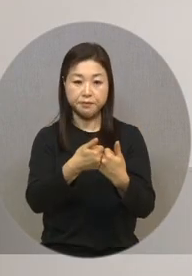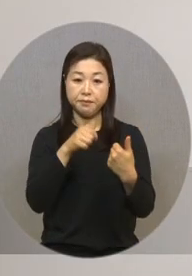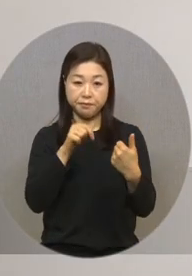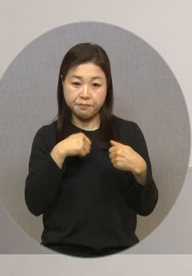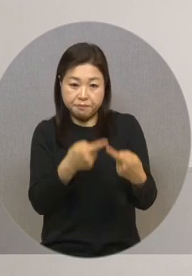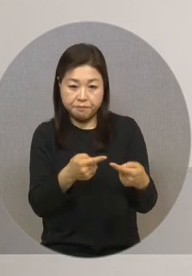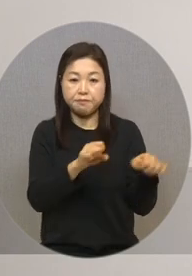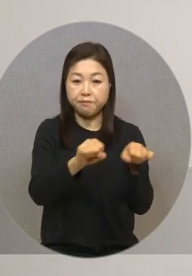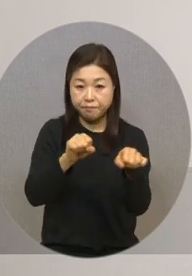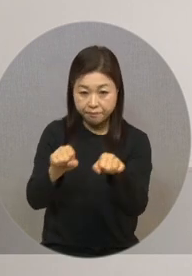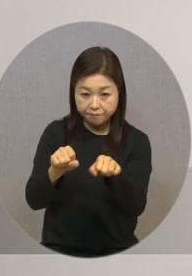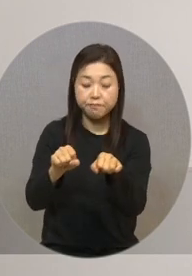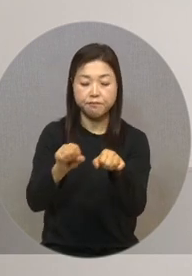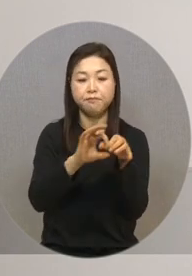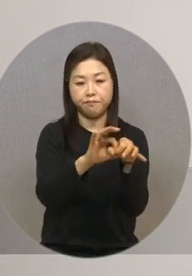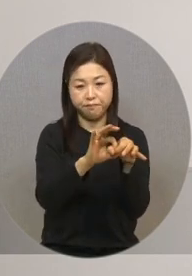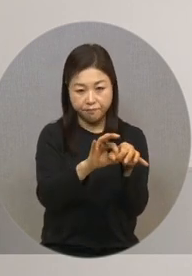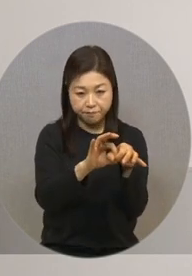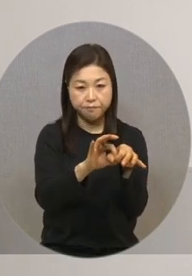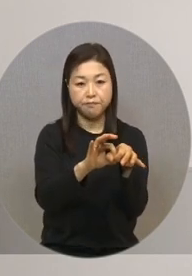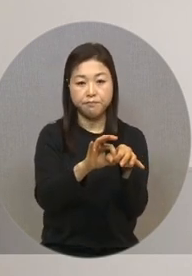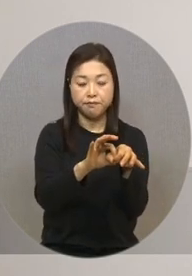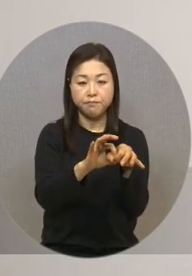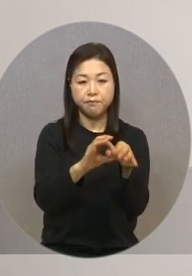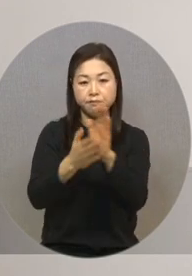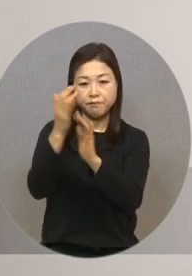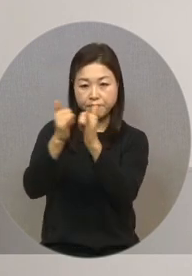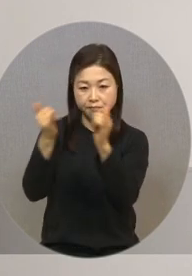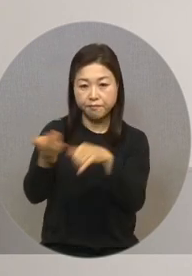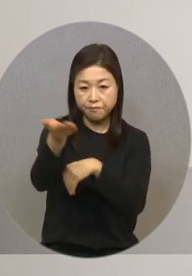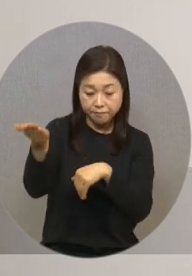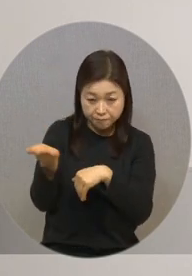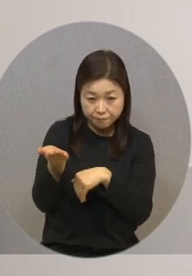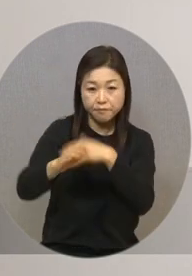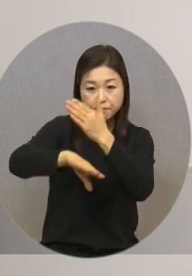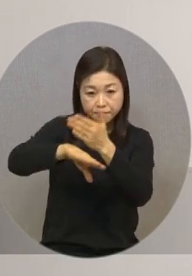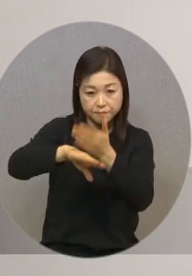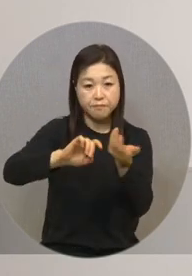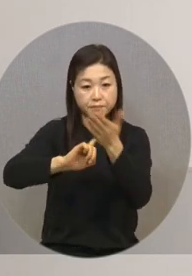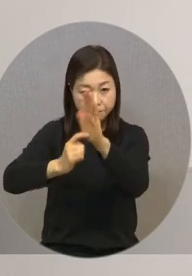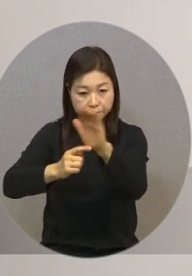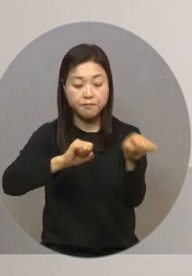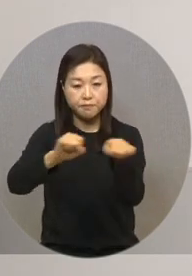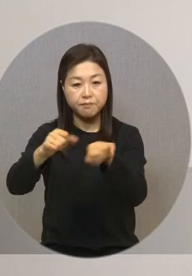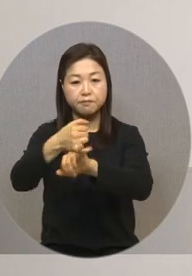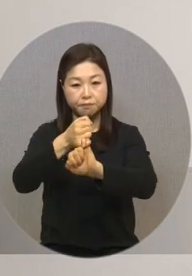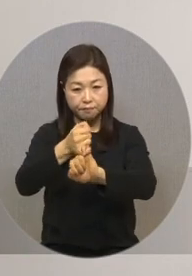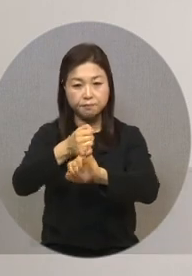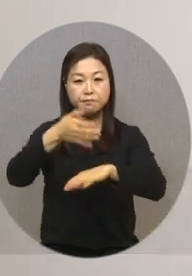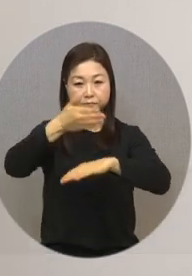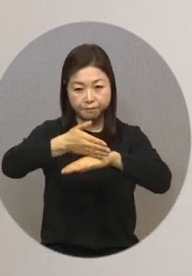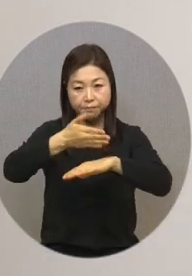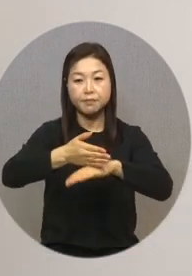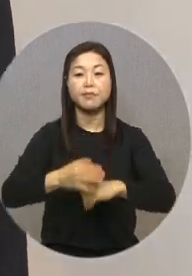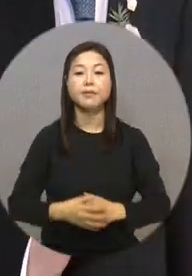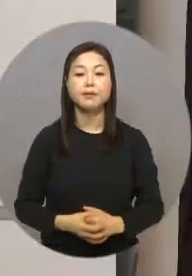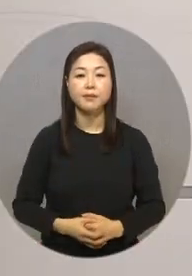통해서 시민 여러분들께 보답하는 그런 활동 펼치도록 하겠습니다. 다시 한번